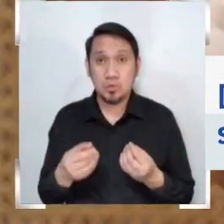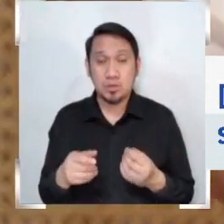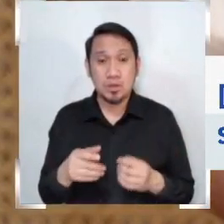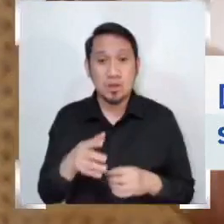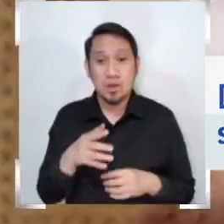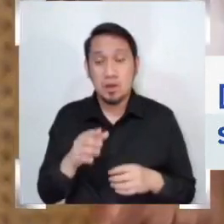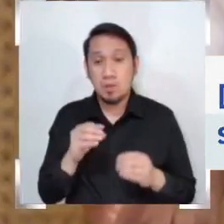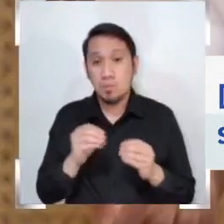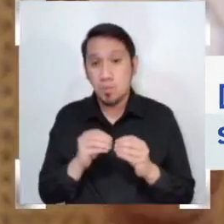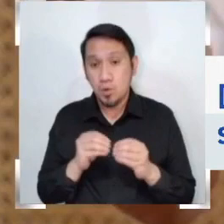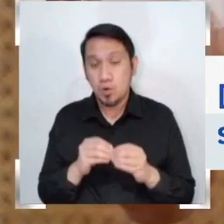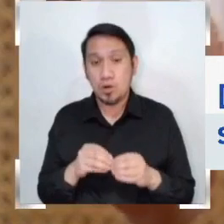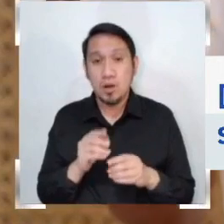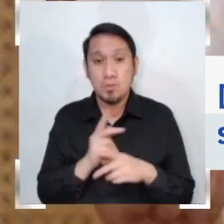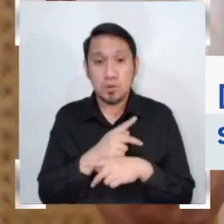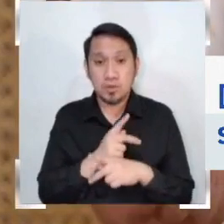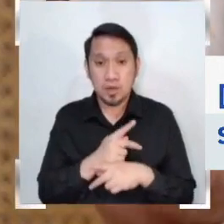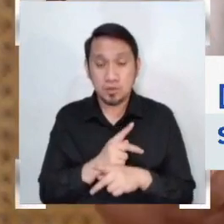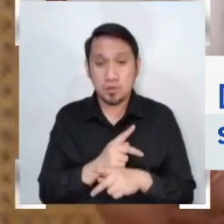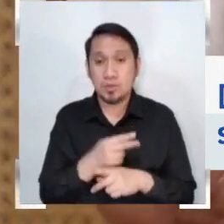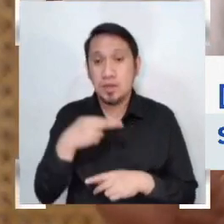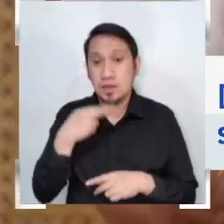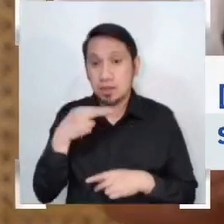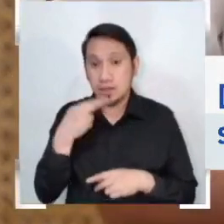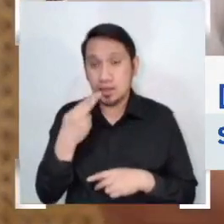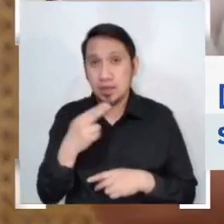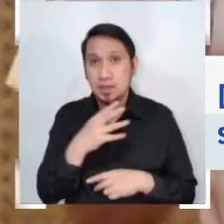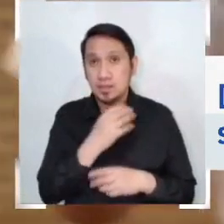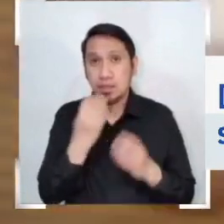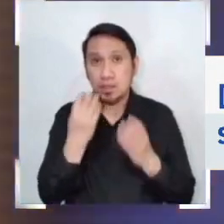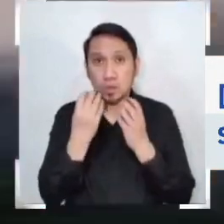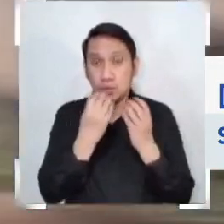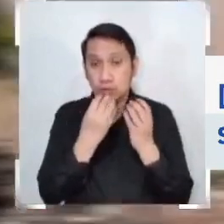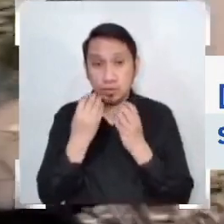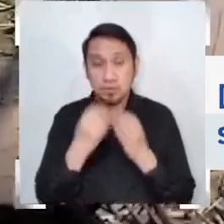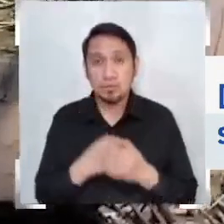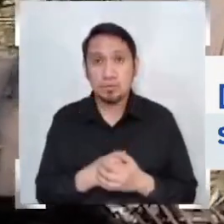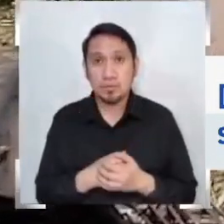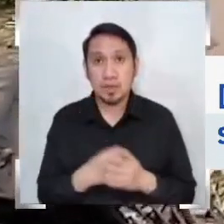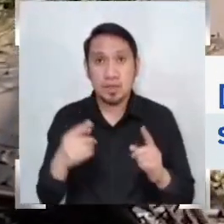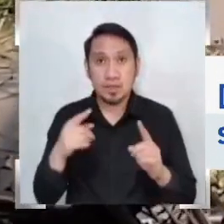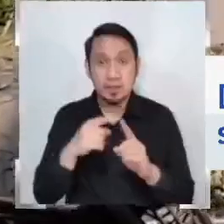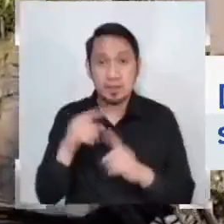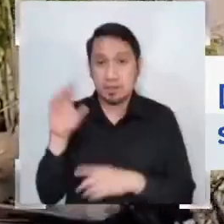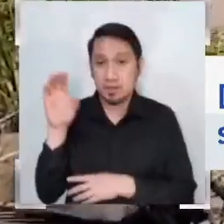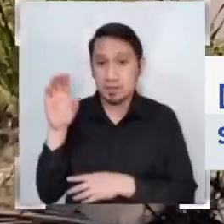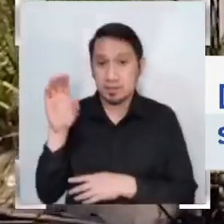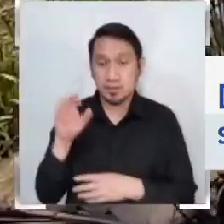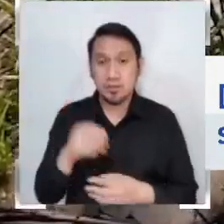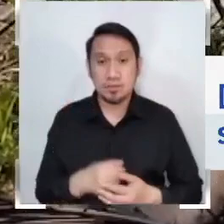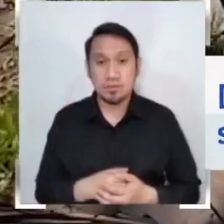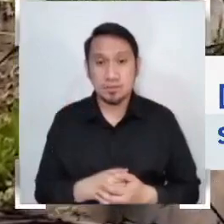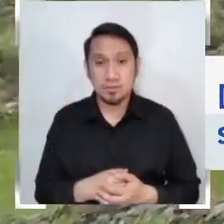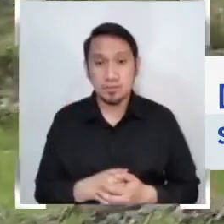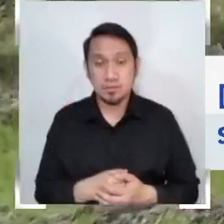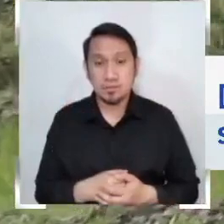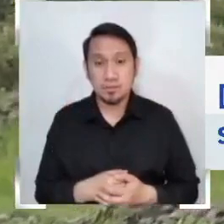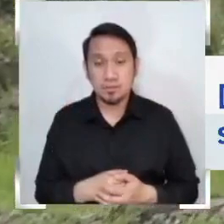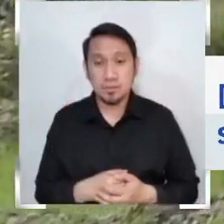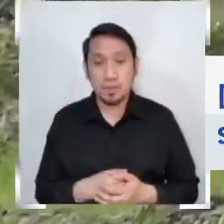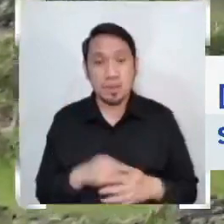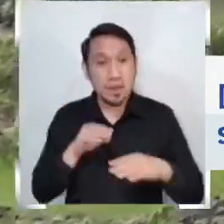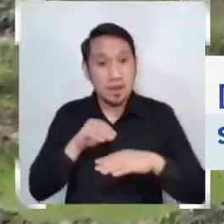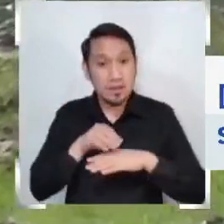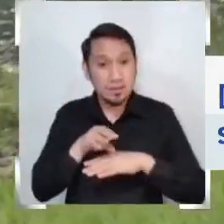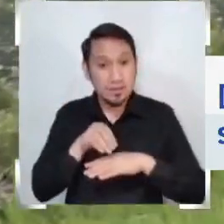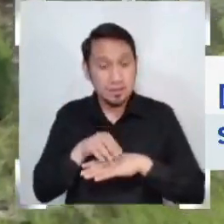corn in the coming two quarters hanggang Pasko. Mungkahi ni dating Agriculture